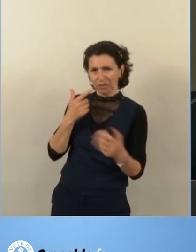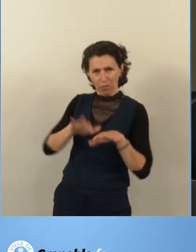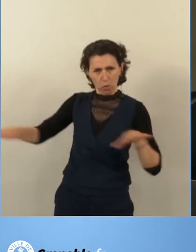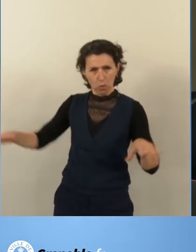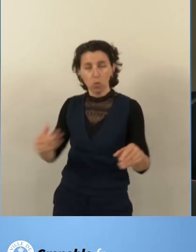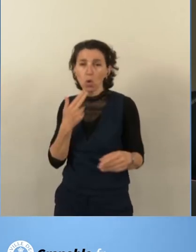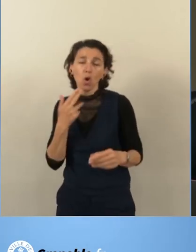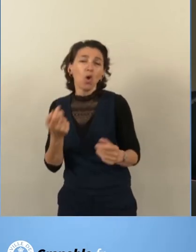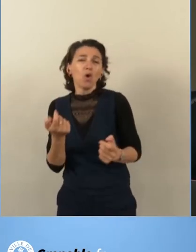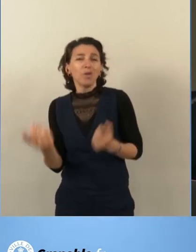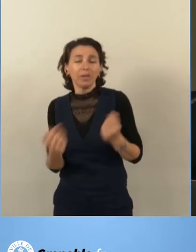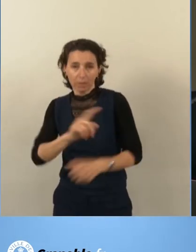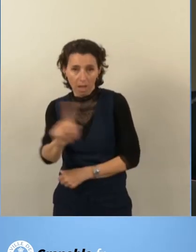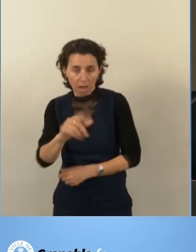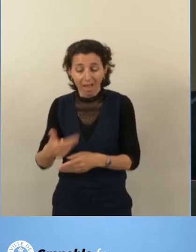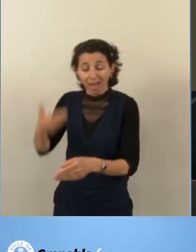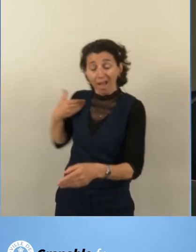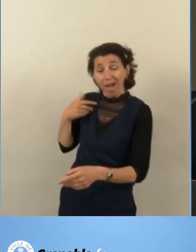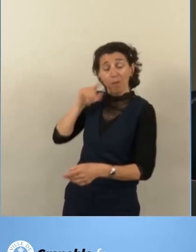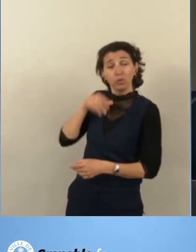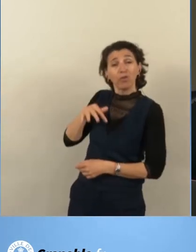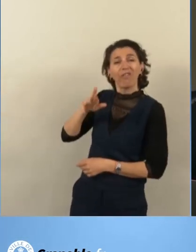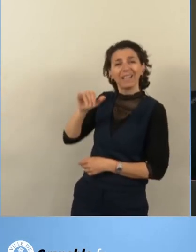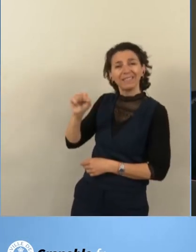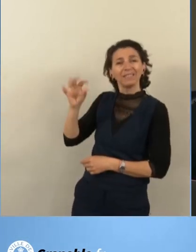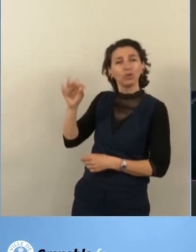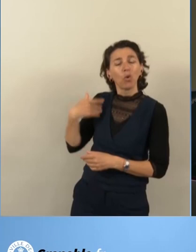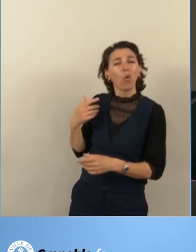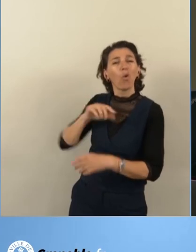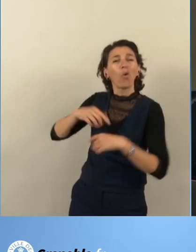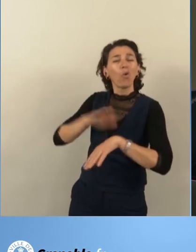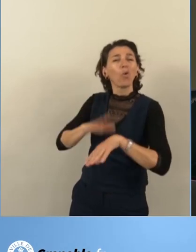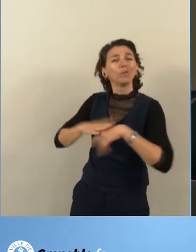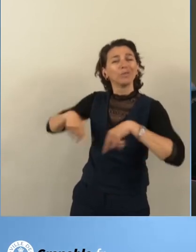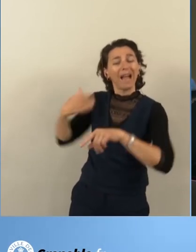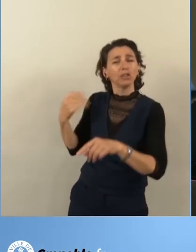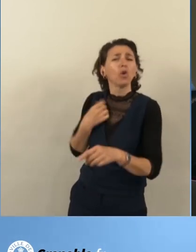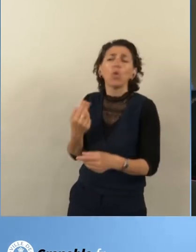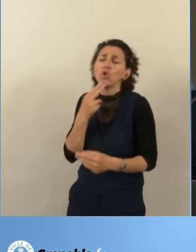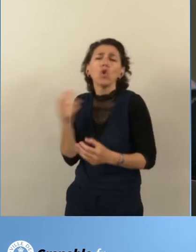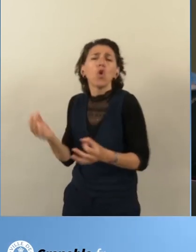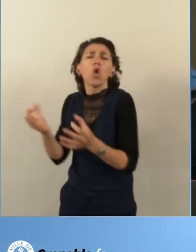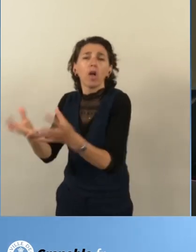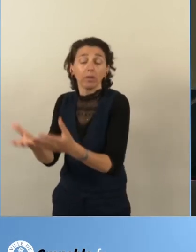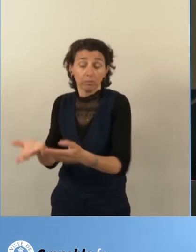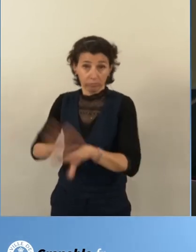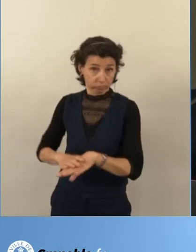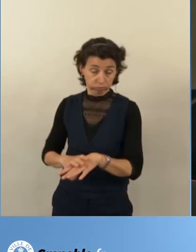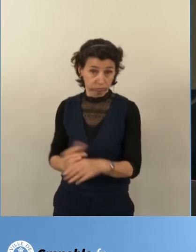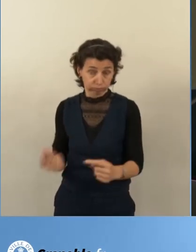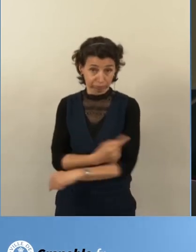utilisés comme l'avait dit Vincent fristo lors d'un conseil municipal donc la question est enfin